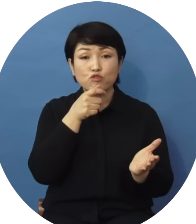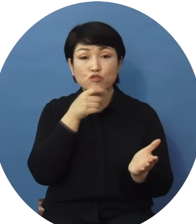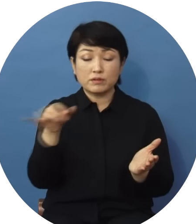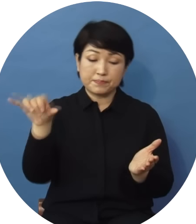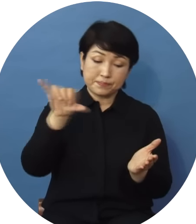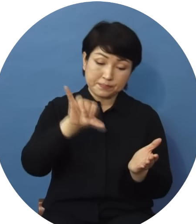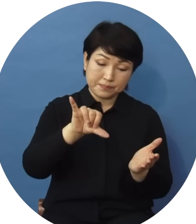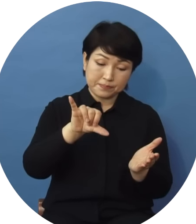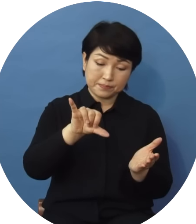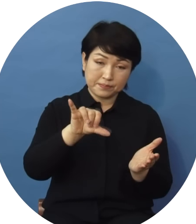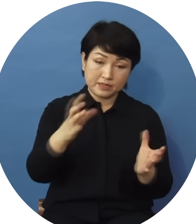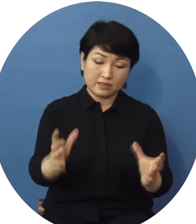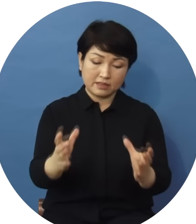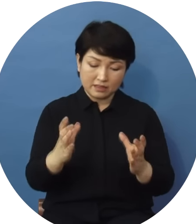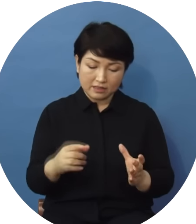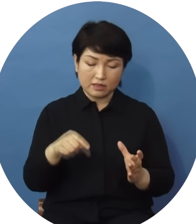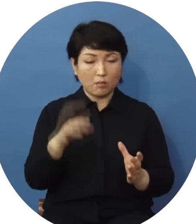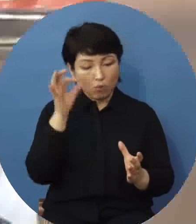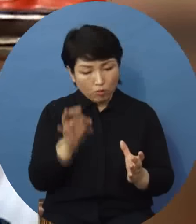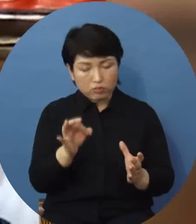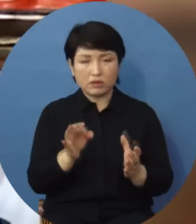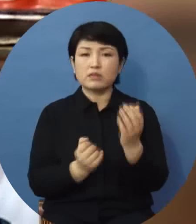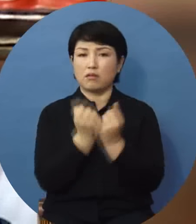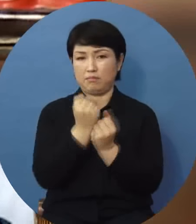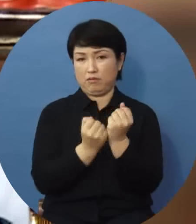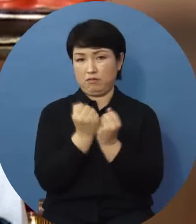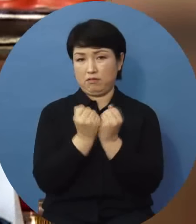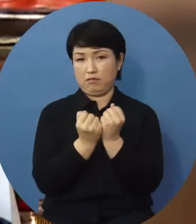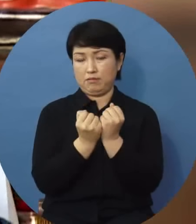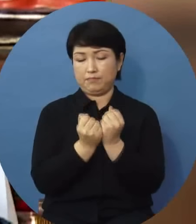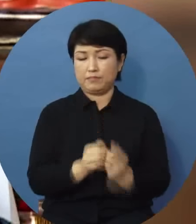물을 가지고 이렇게 말씀하셨어요.